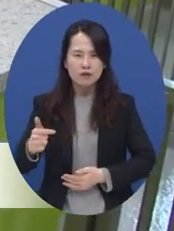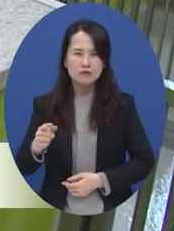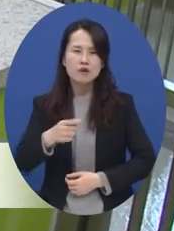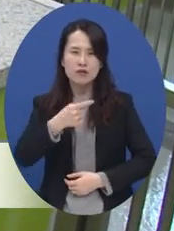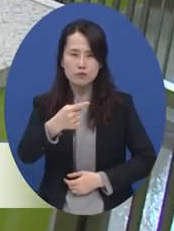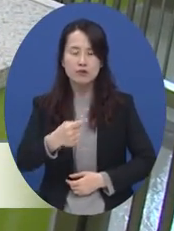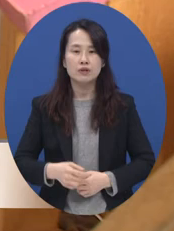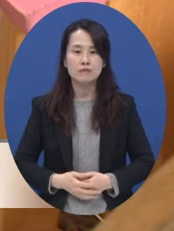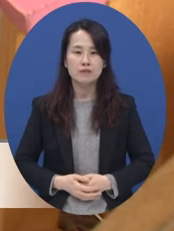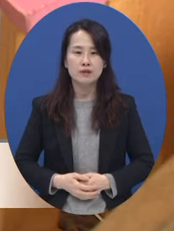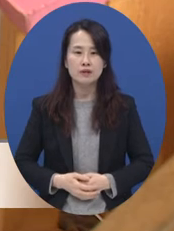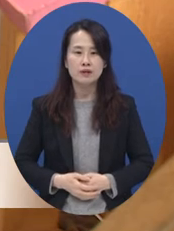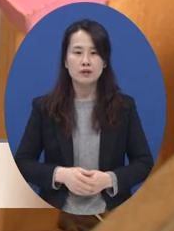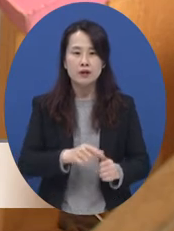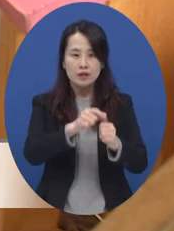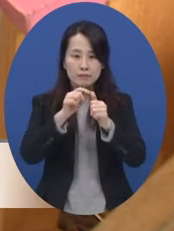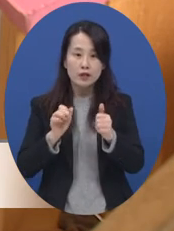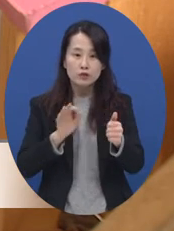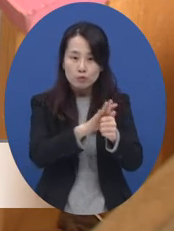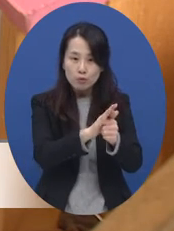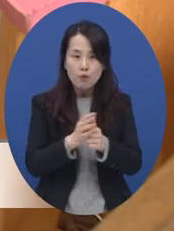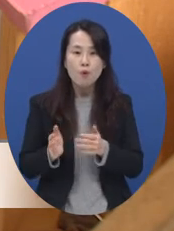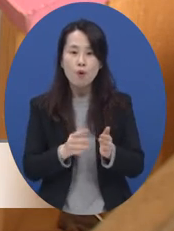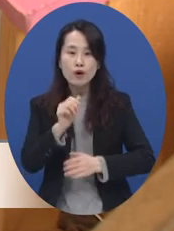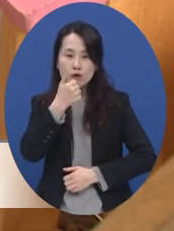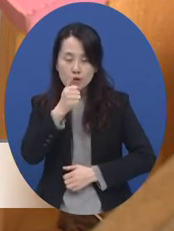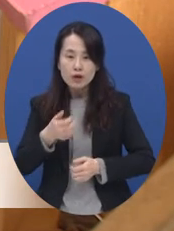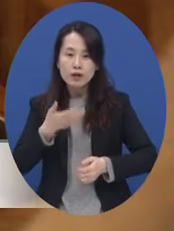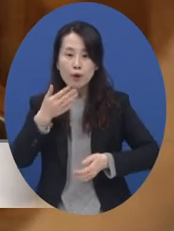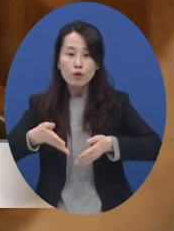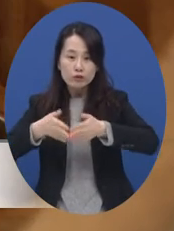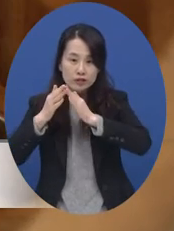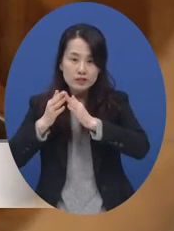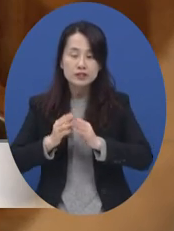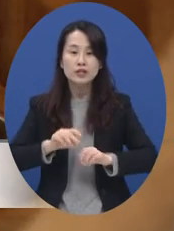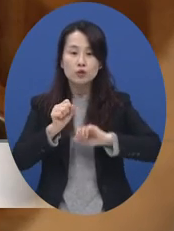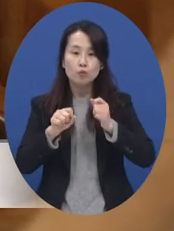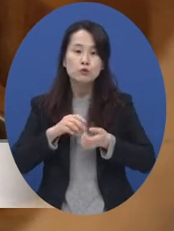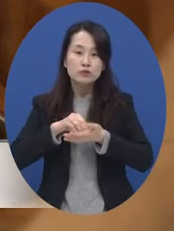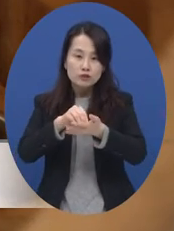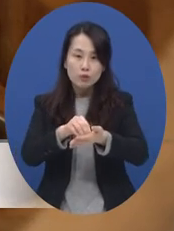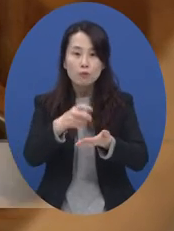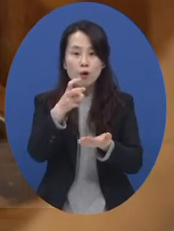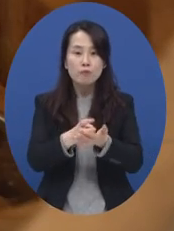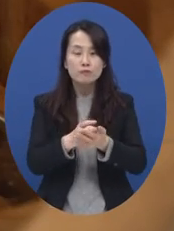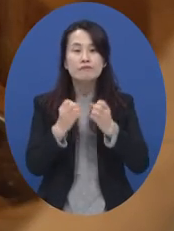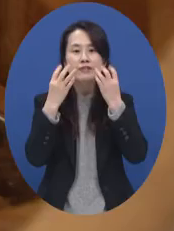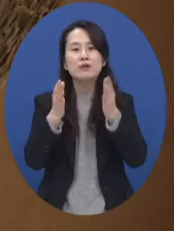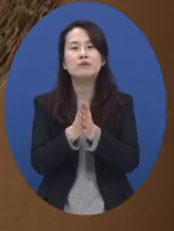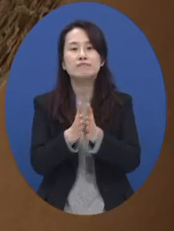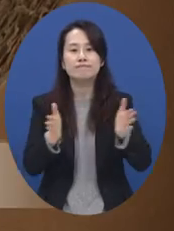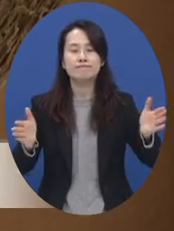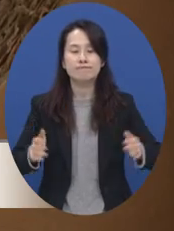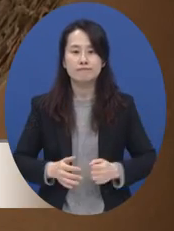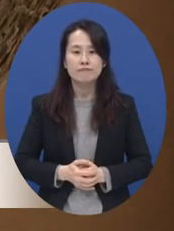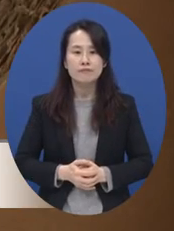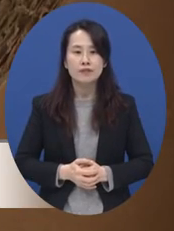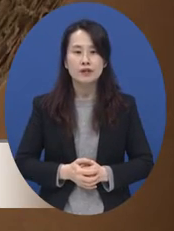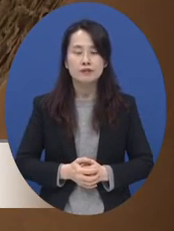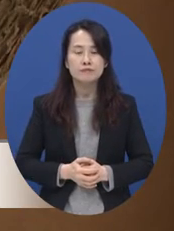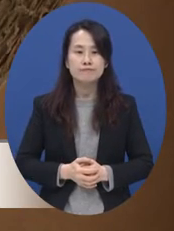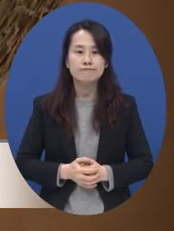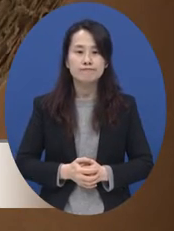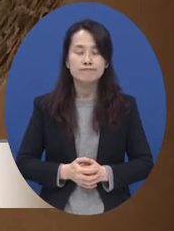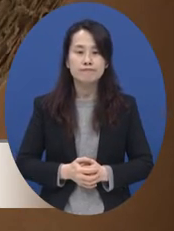차지합니다 입양 b 지원과 길고양이 급식소 설치 동물등록제 지원책 등이 새로 시작됩니다 아울러 도 가